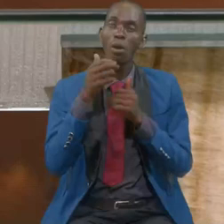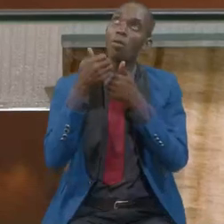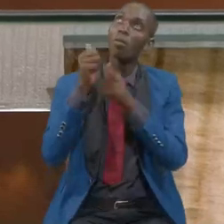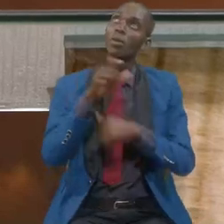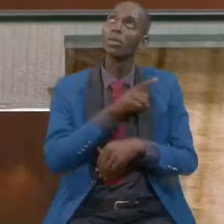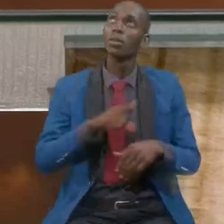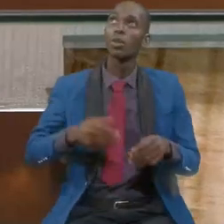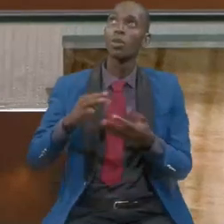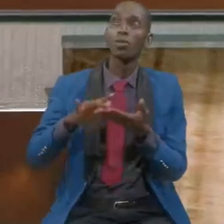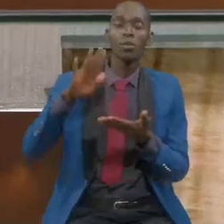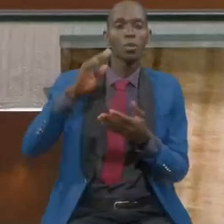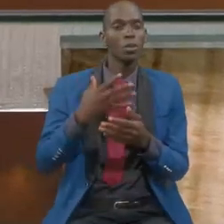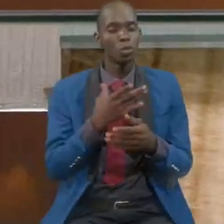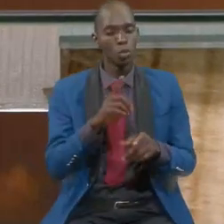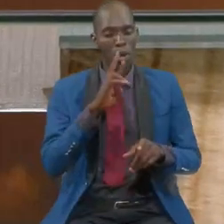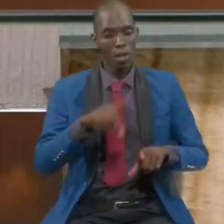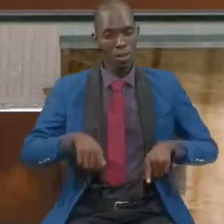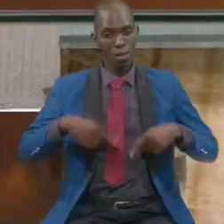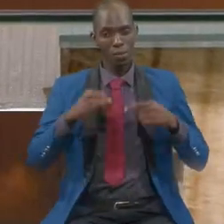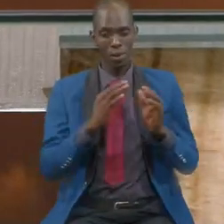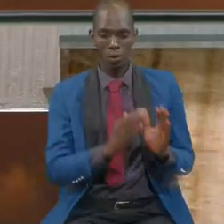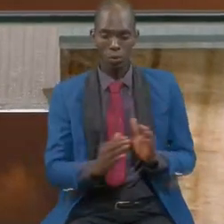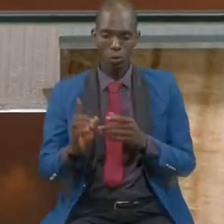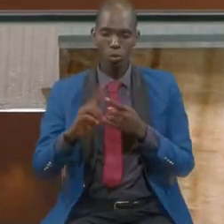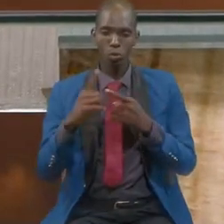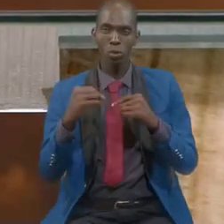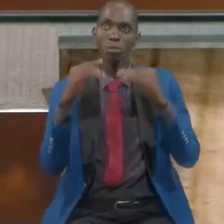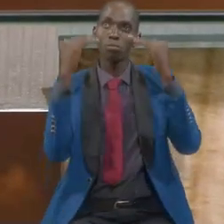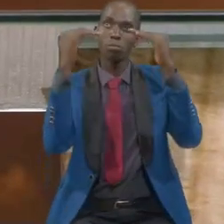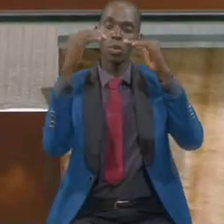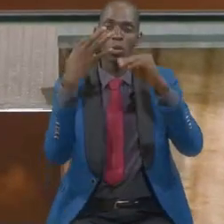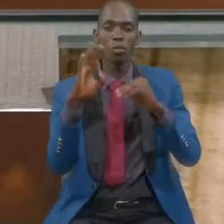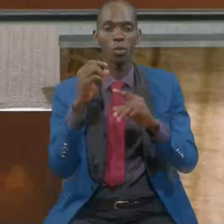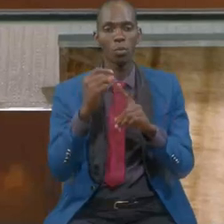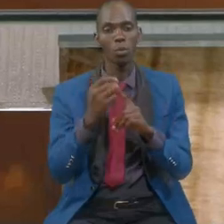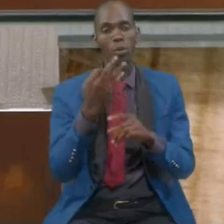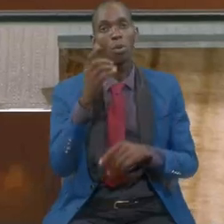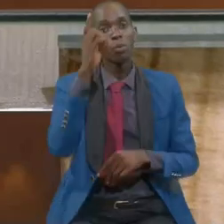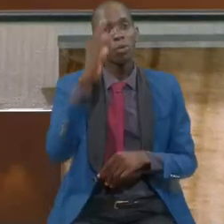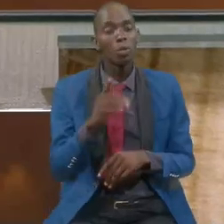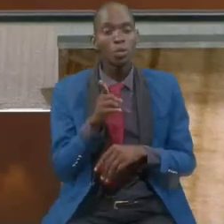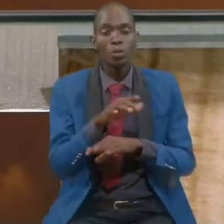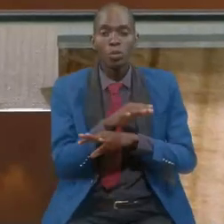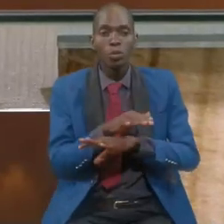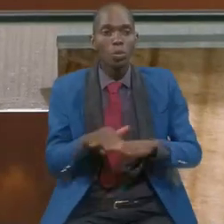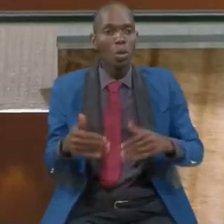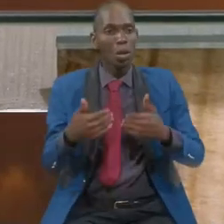sincérité. Vous suivez le Seigneur de gloire, vous vivez selon les normes de la parole de Dieu.